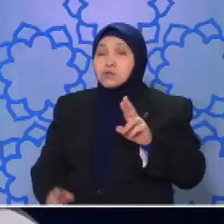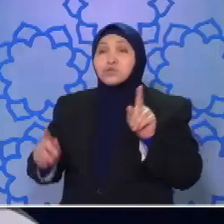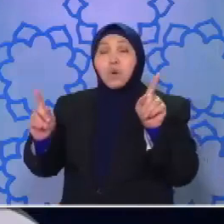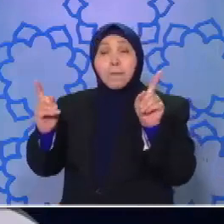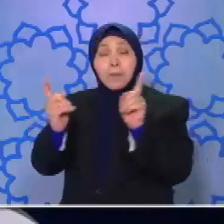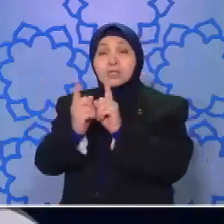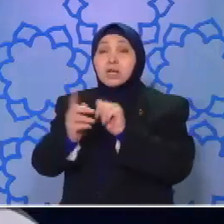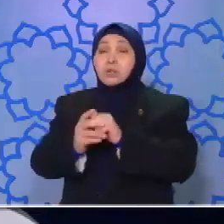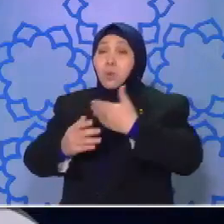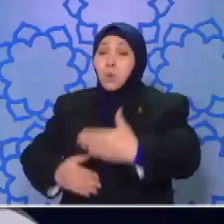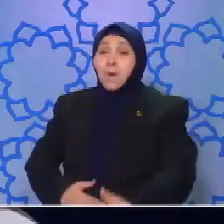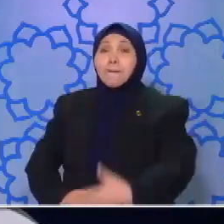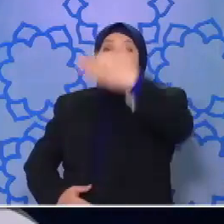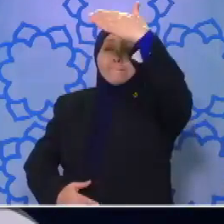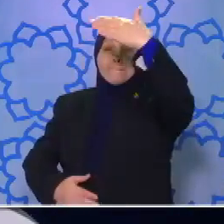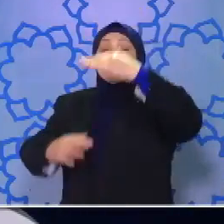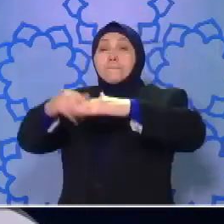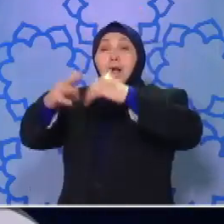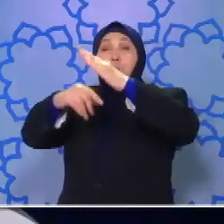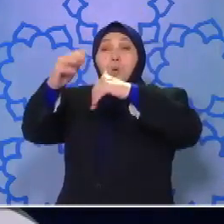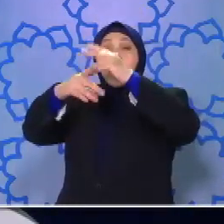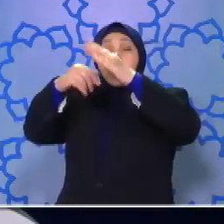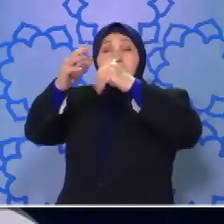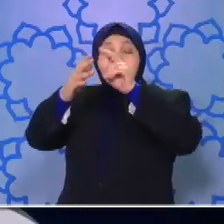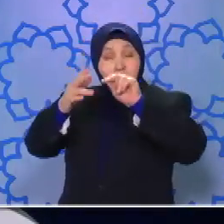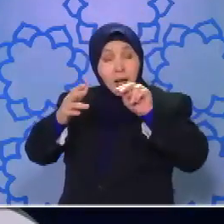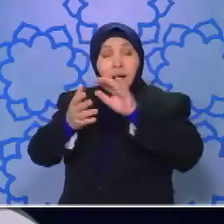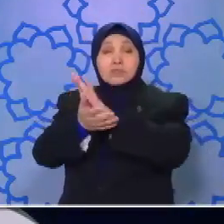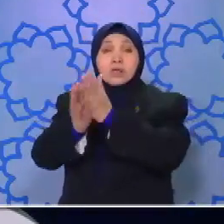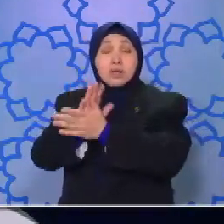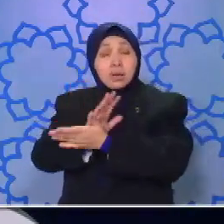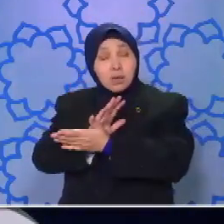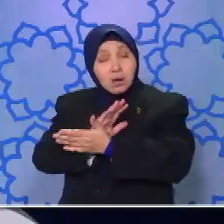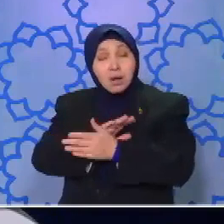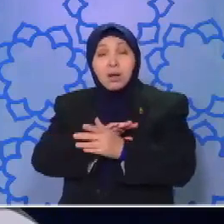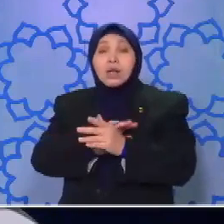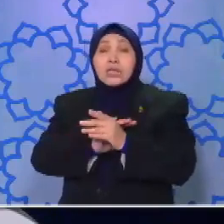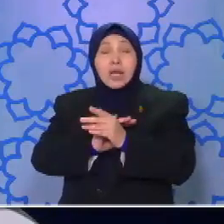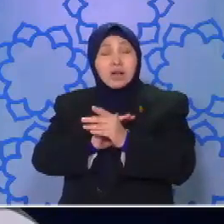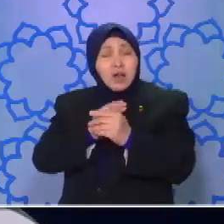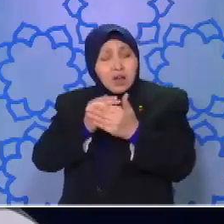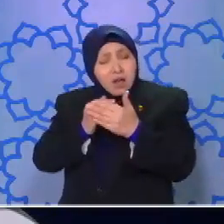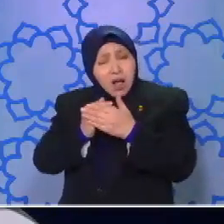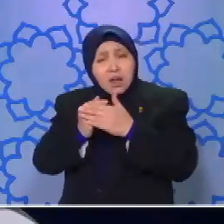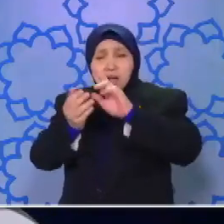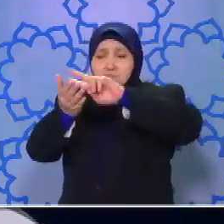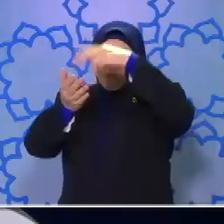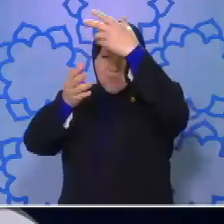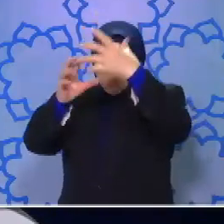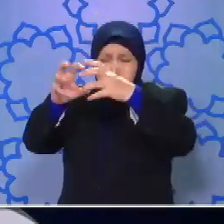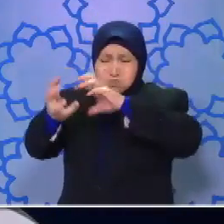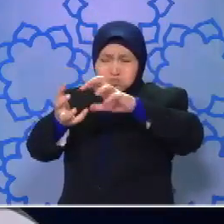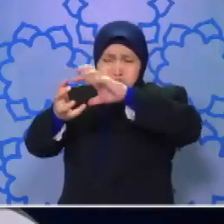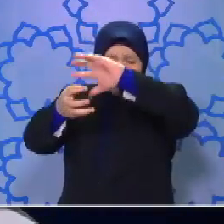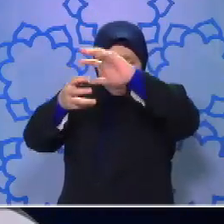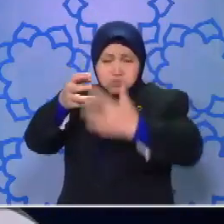ustaz, ya, satu bangunan yang qadda fa aqama, ya. Yang qadda ini maksudnya hampir nak runtuh. Hampir nak runtuh, ya. Dah